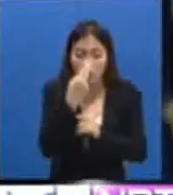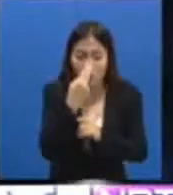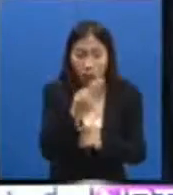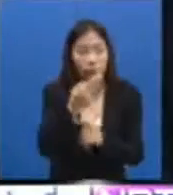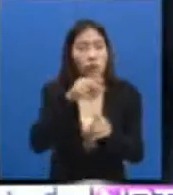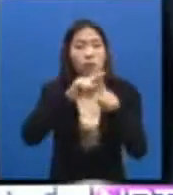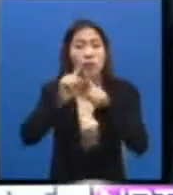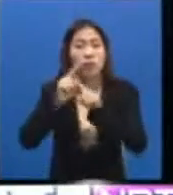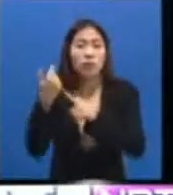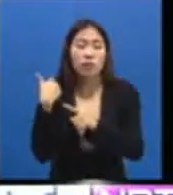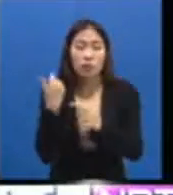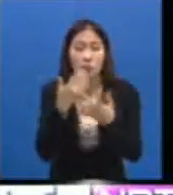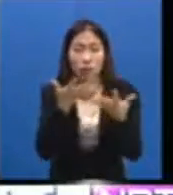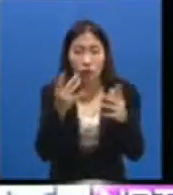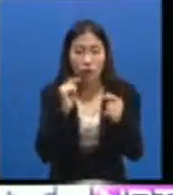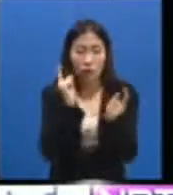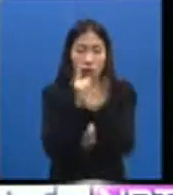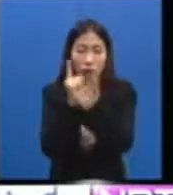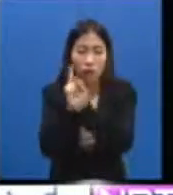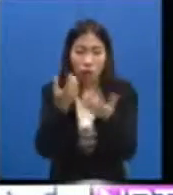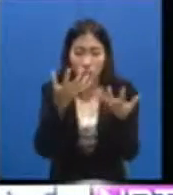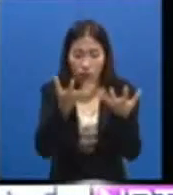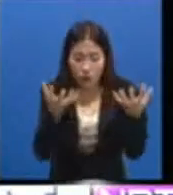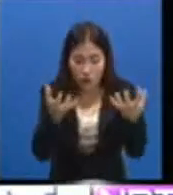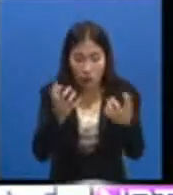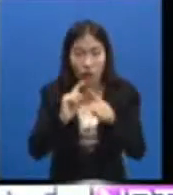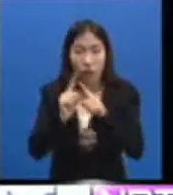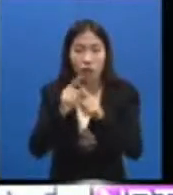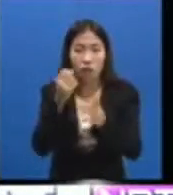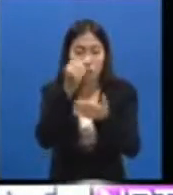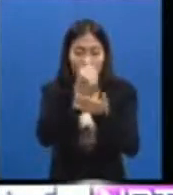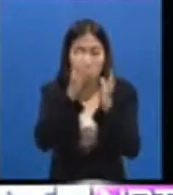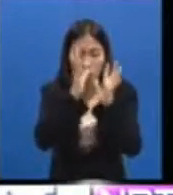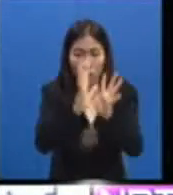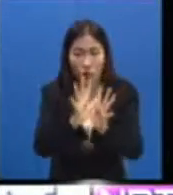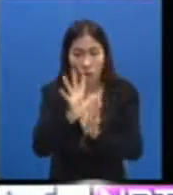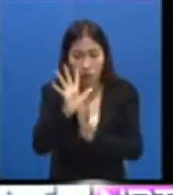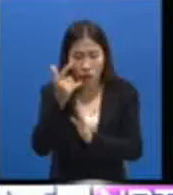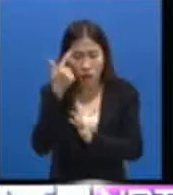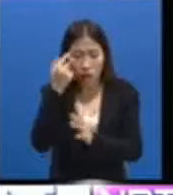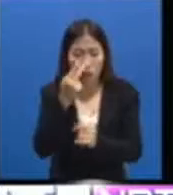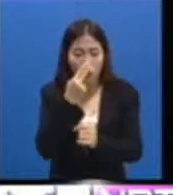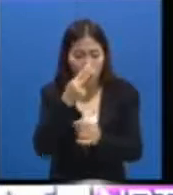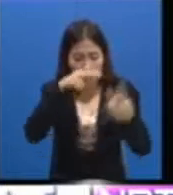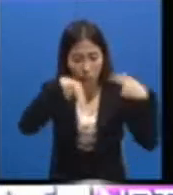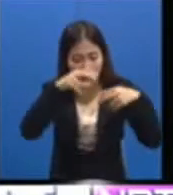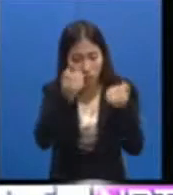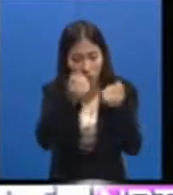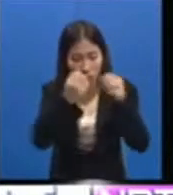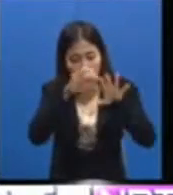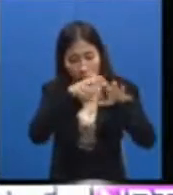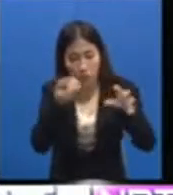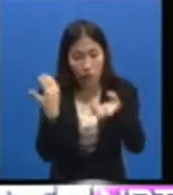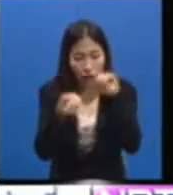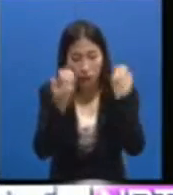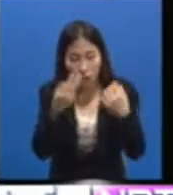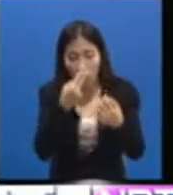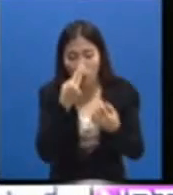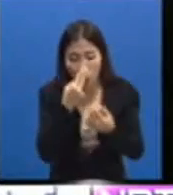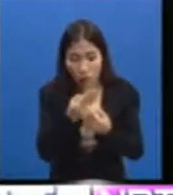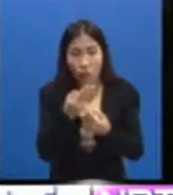ตามถนนสายดังกล่าวพบว่าถุงดำถูกโยนทิ้งไว้จำนวน 5ถุงตรวจสอบภายในพบกัญชาแห้งอัดแท่งจำนวน